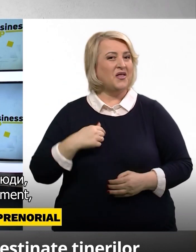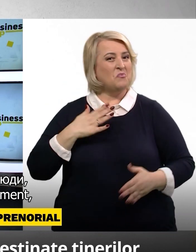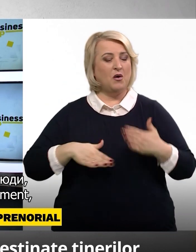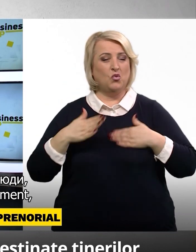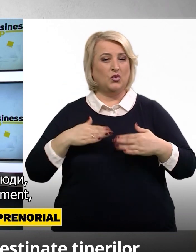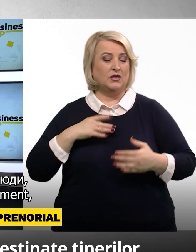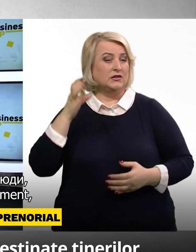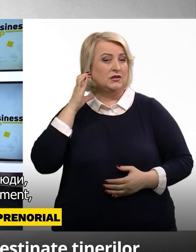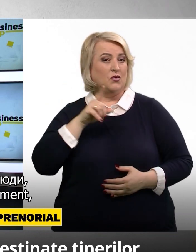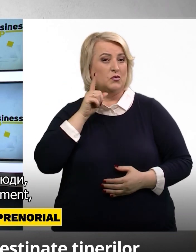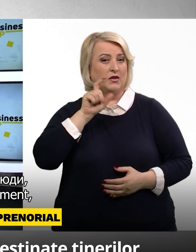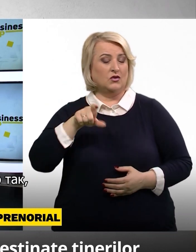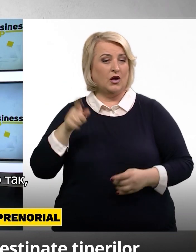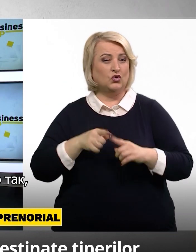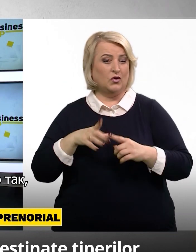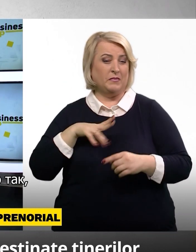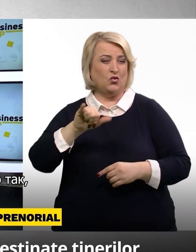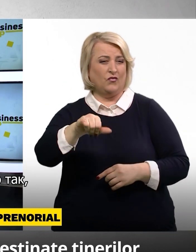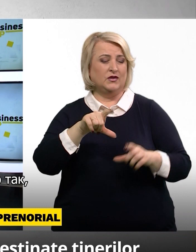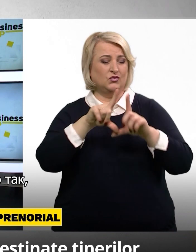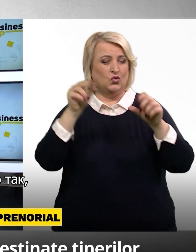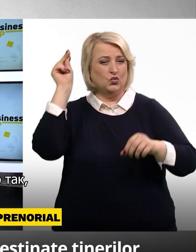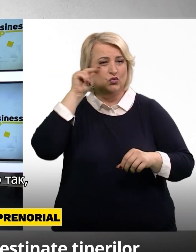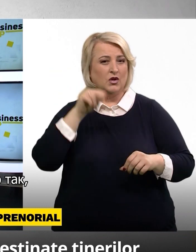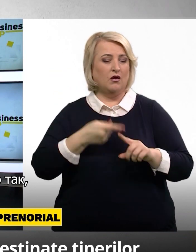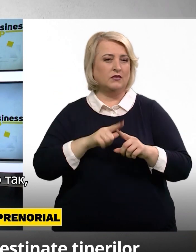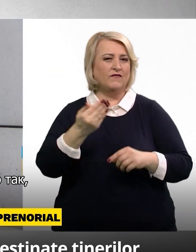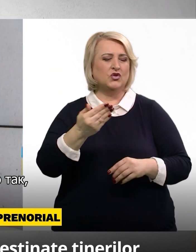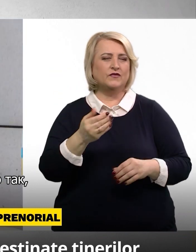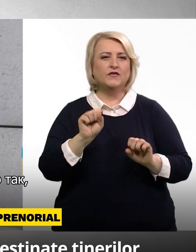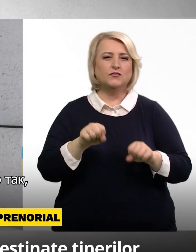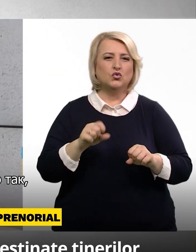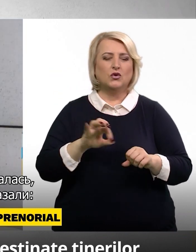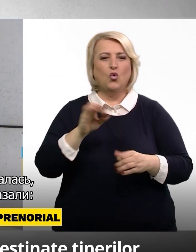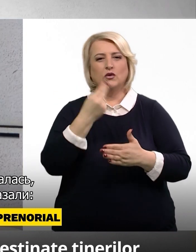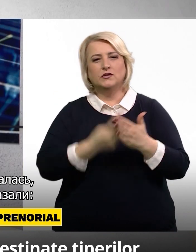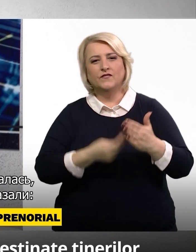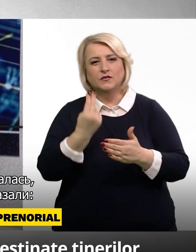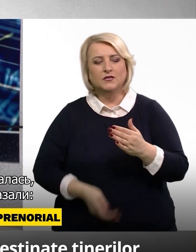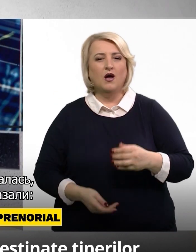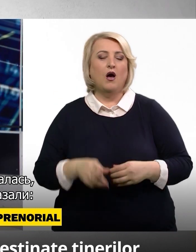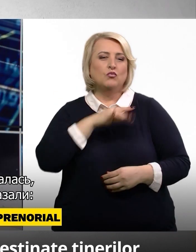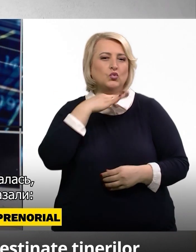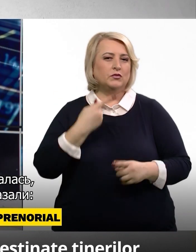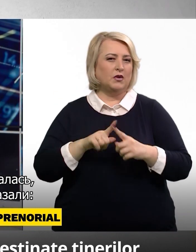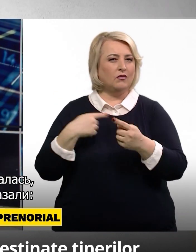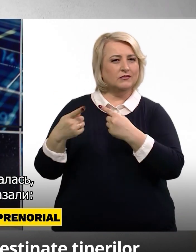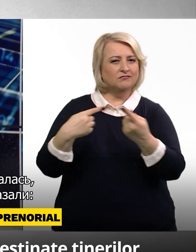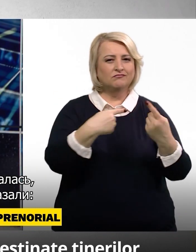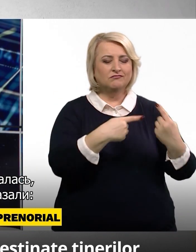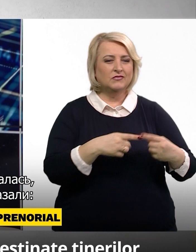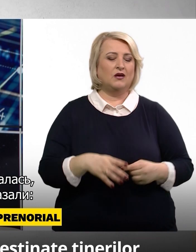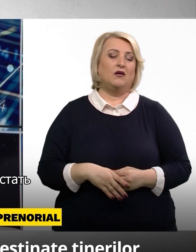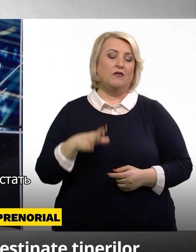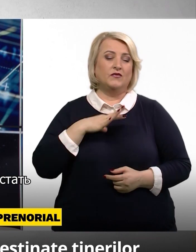tineri care au trecut prin Junior Achievement este tocmai opțiunea dumneavoastră despre eșec. Și mulți dintre ei cu care comunicam, inclusiv în emisiune,